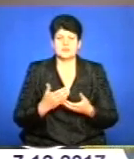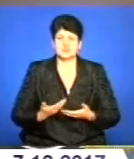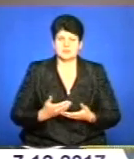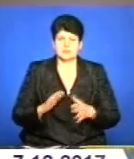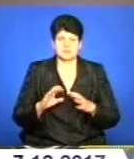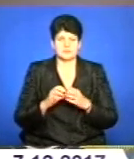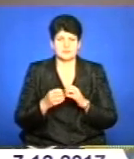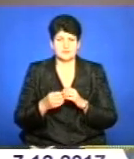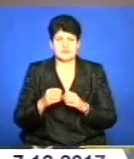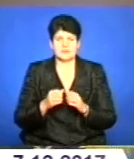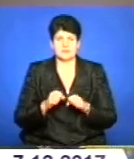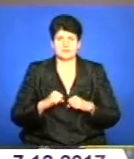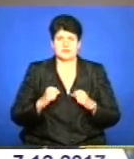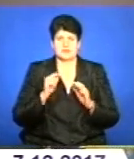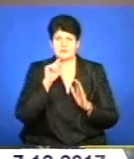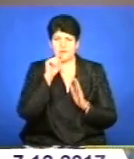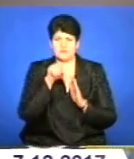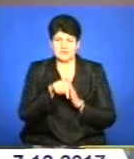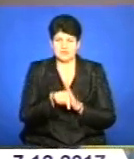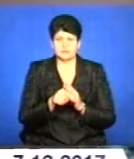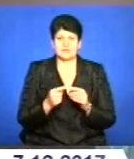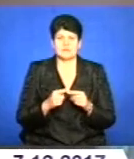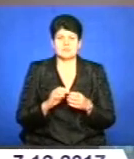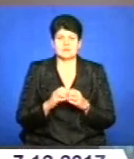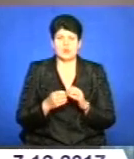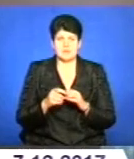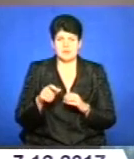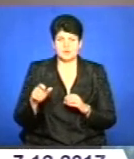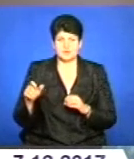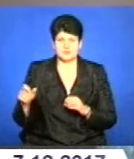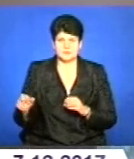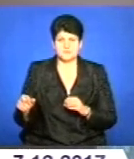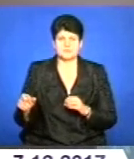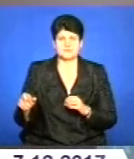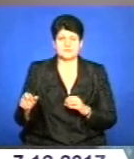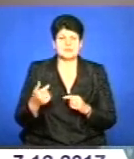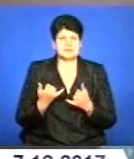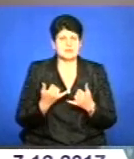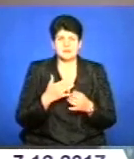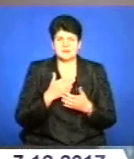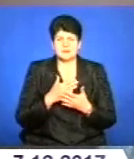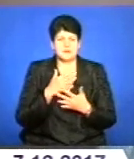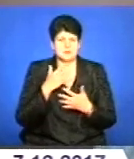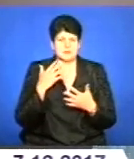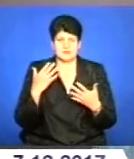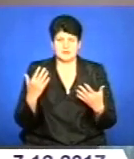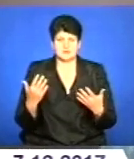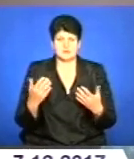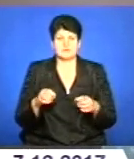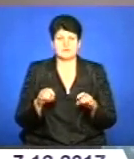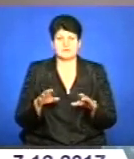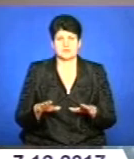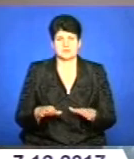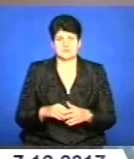моменти, старатися вникнути. Ці проблеми, людські проблеми, зараз їх є багато, звичайно, і вирішити по